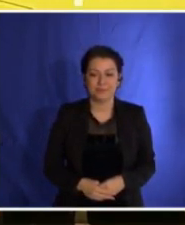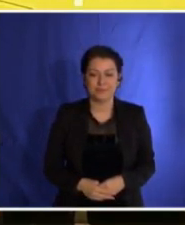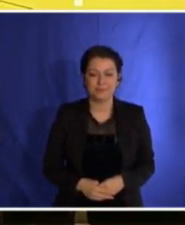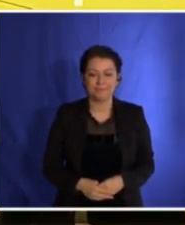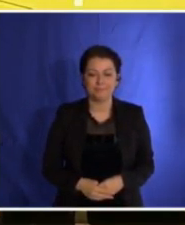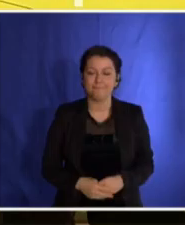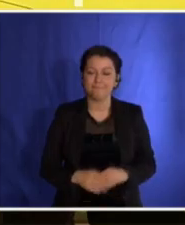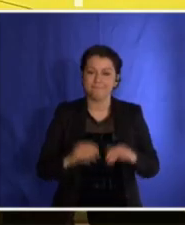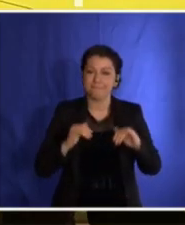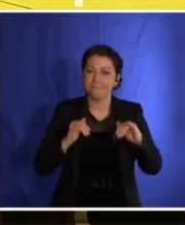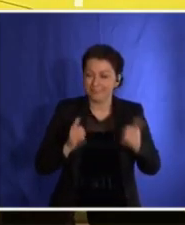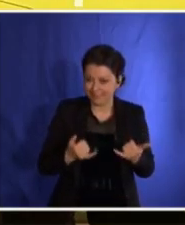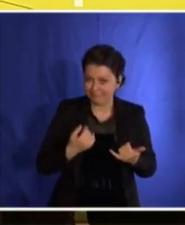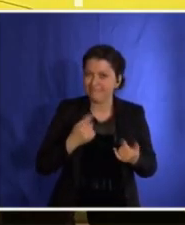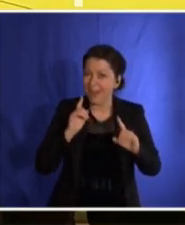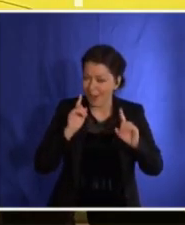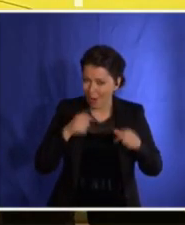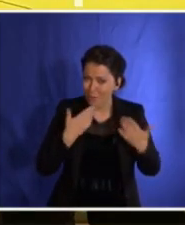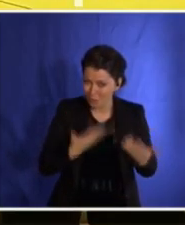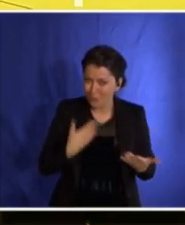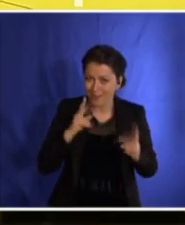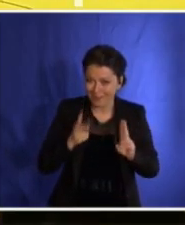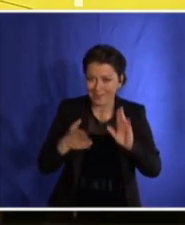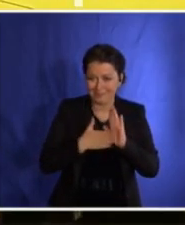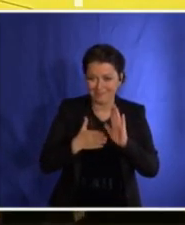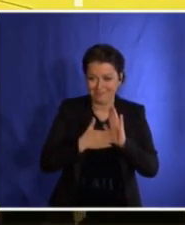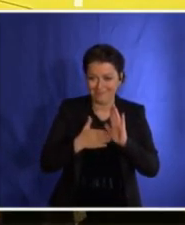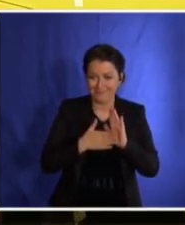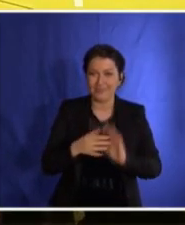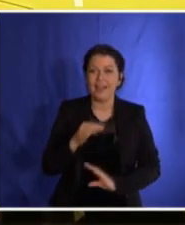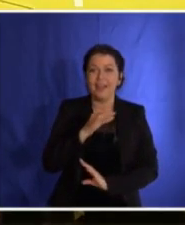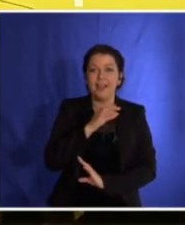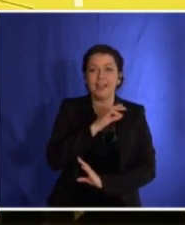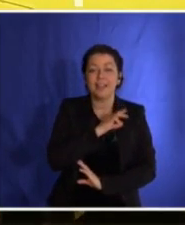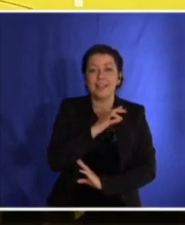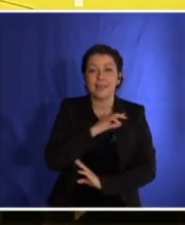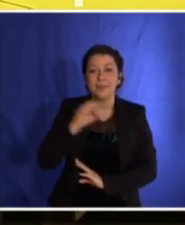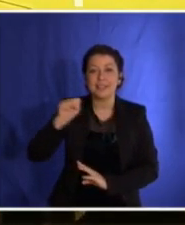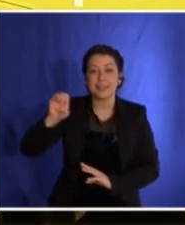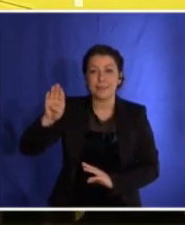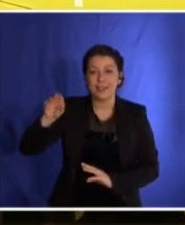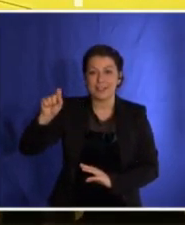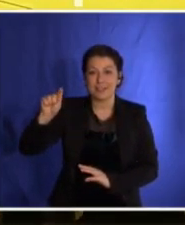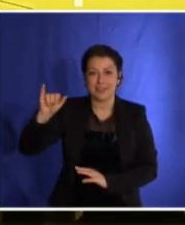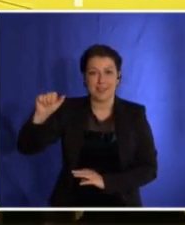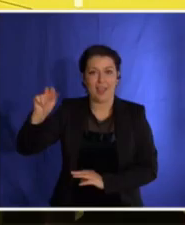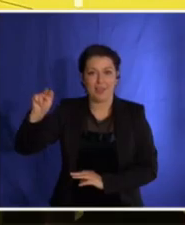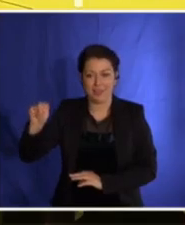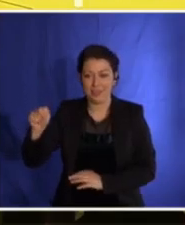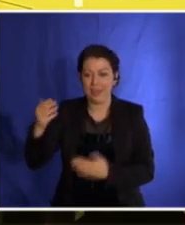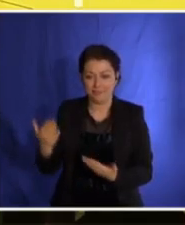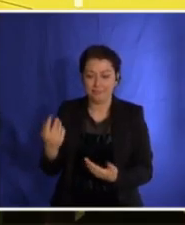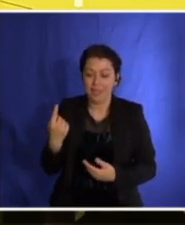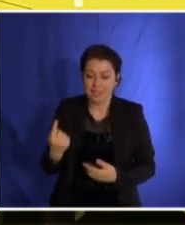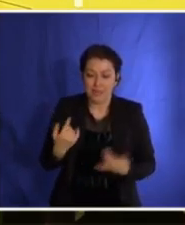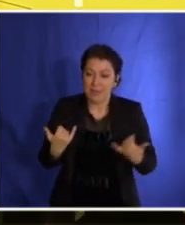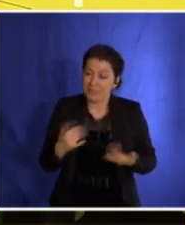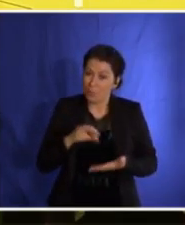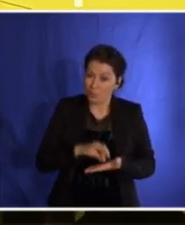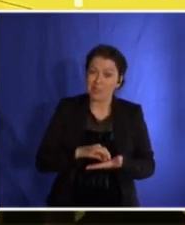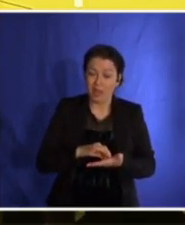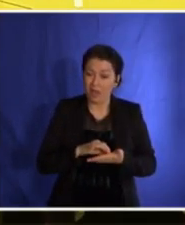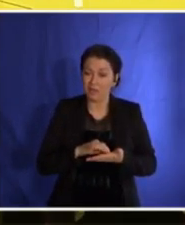Und auch das kann ich bestätigen. Lieber Sebastian, du hast ja gerade aktuell nicht gerade die einfachsten Themen zu